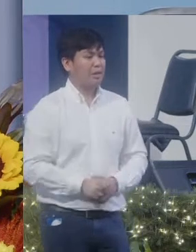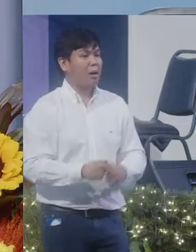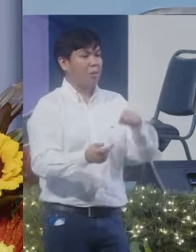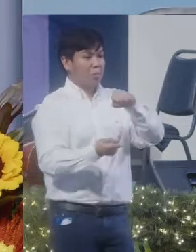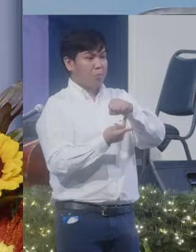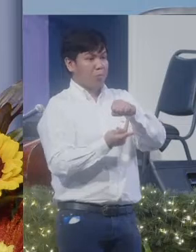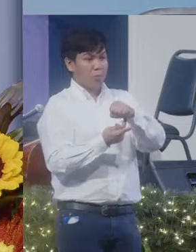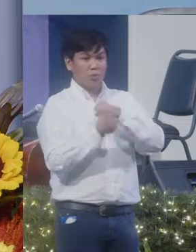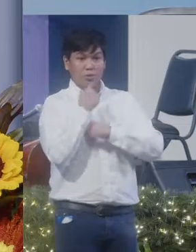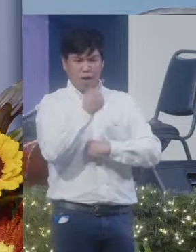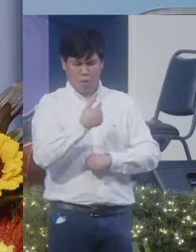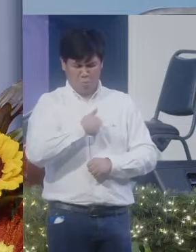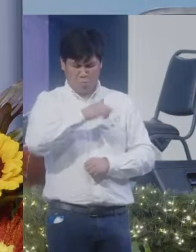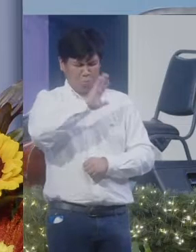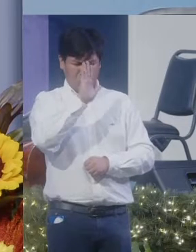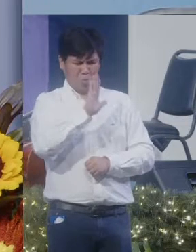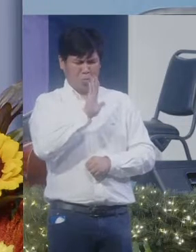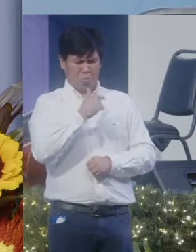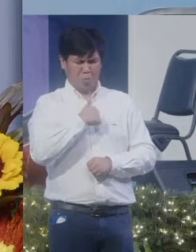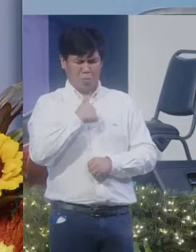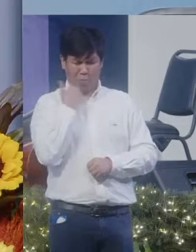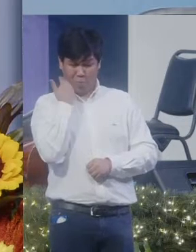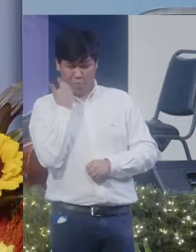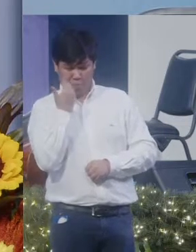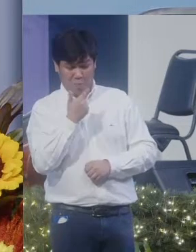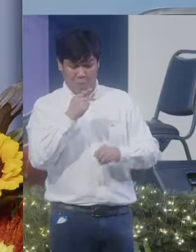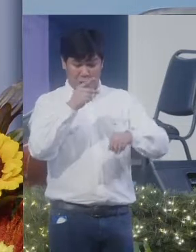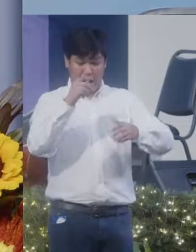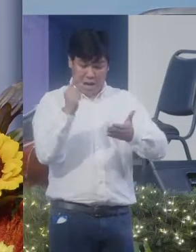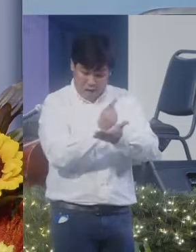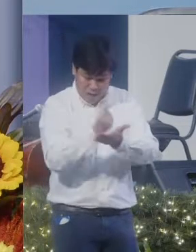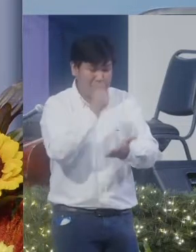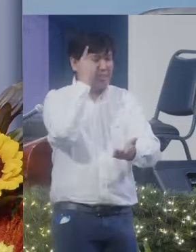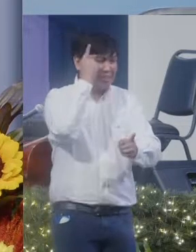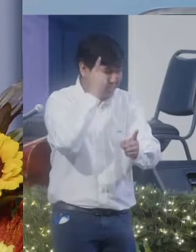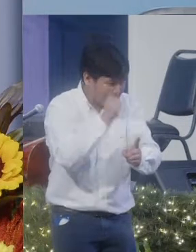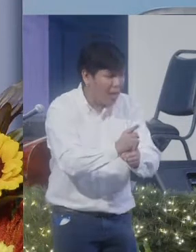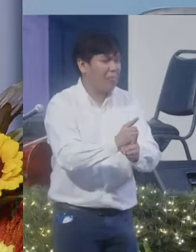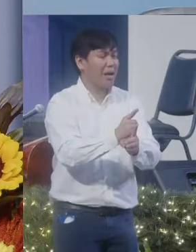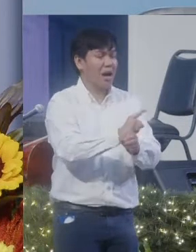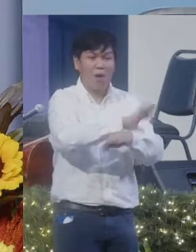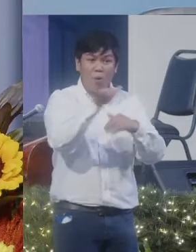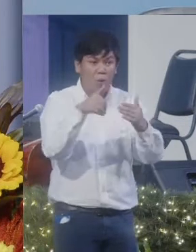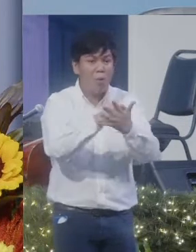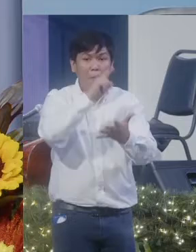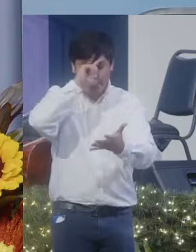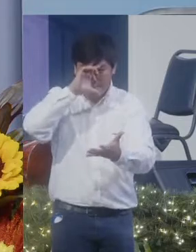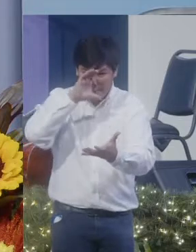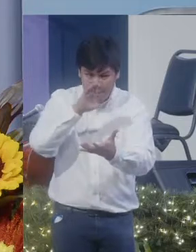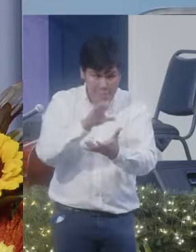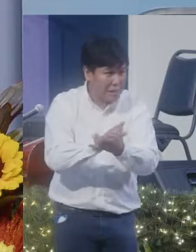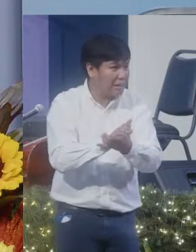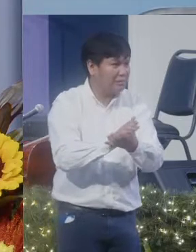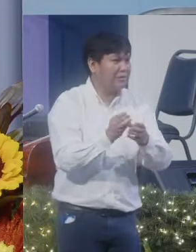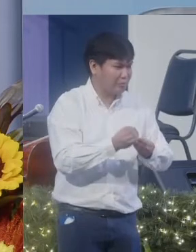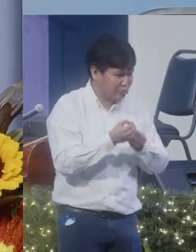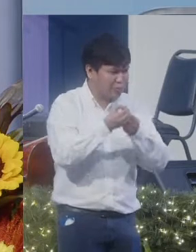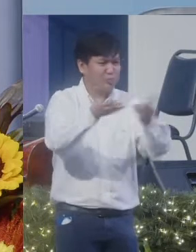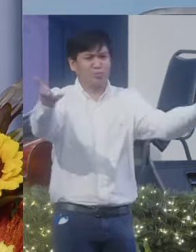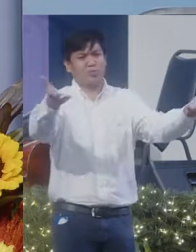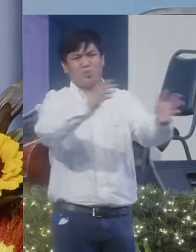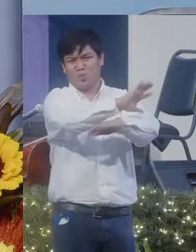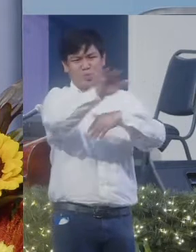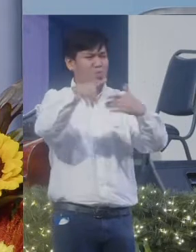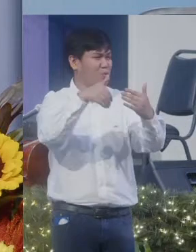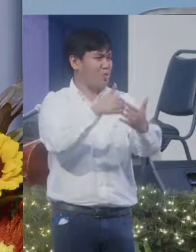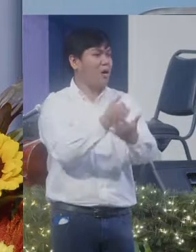gospel, for it is the power of God for salvation to everyone who believes, to the Jew first and also to the